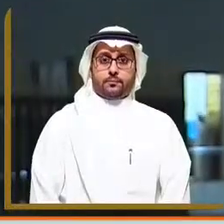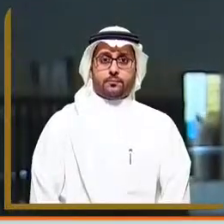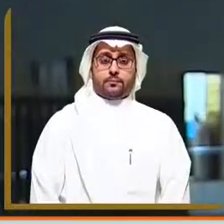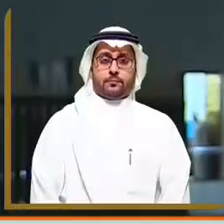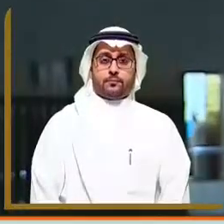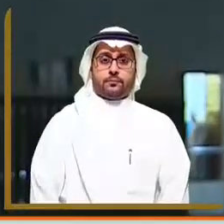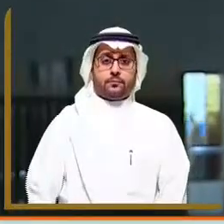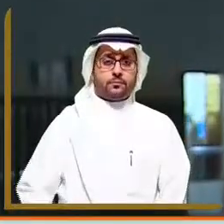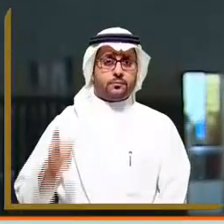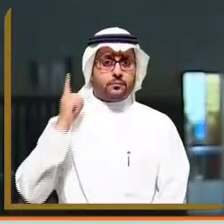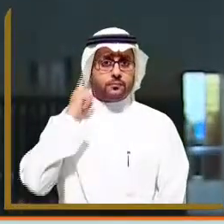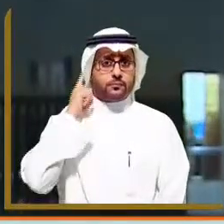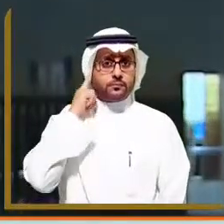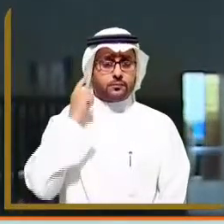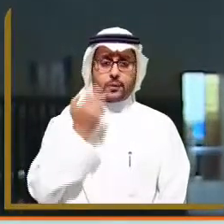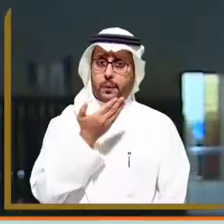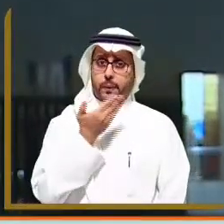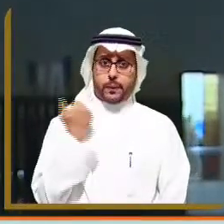تسمعني وائل؟